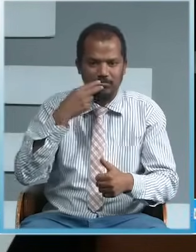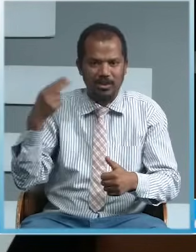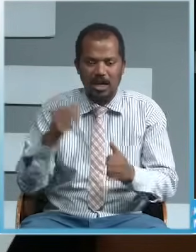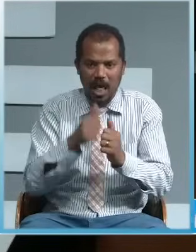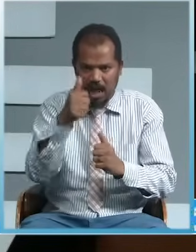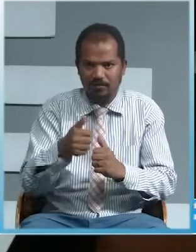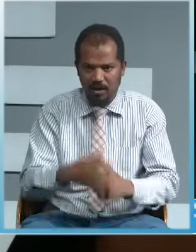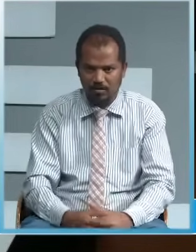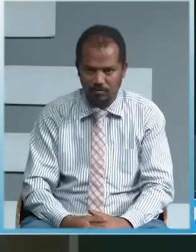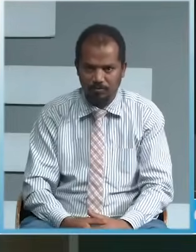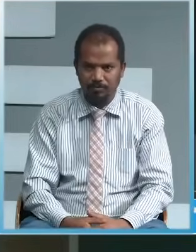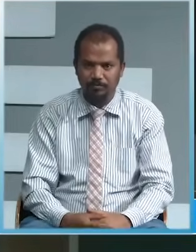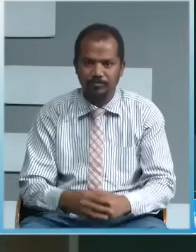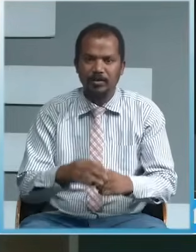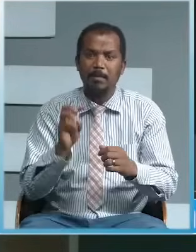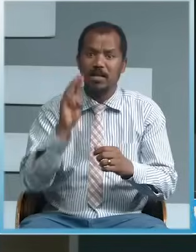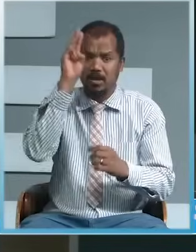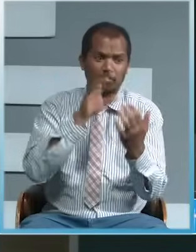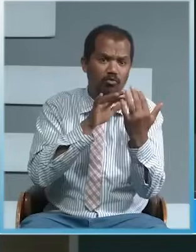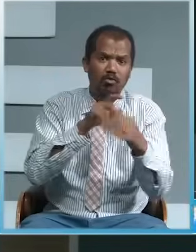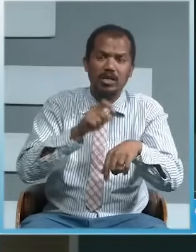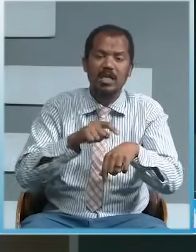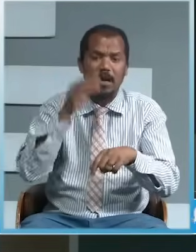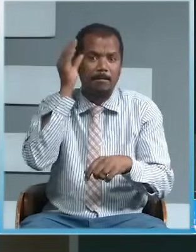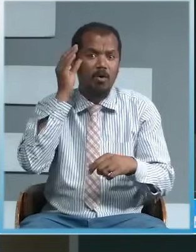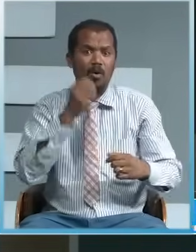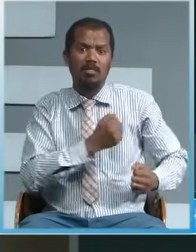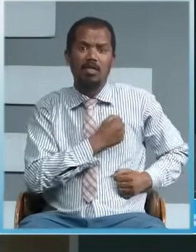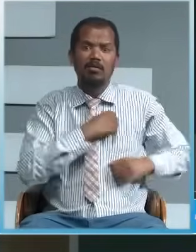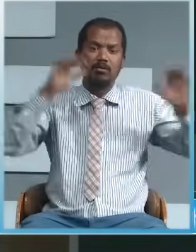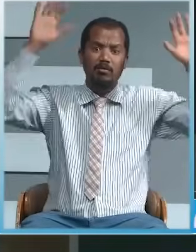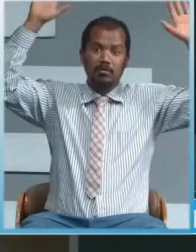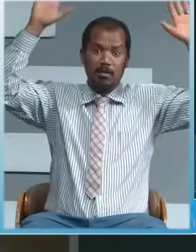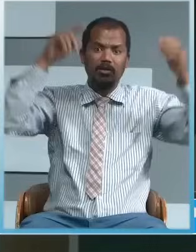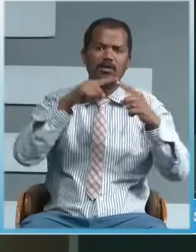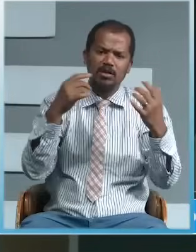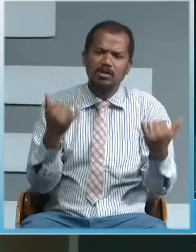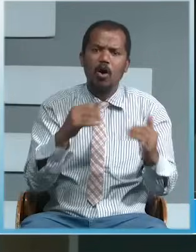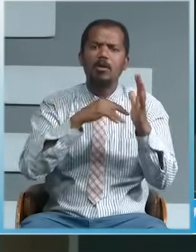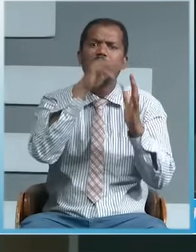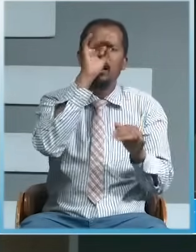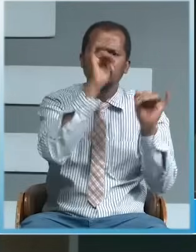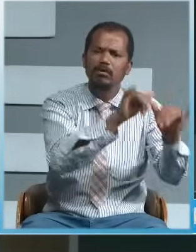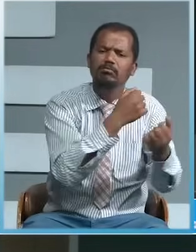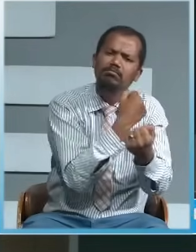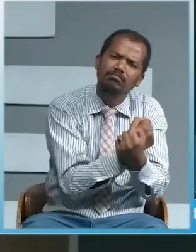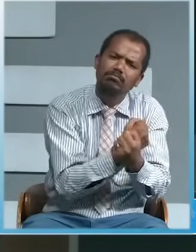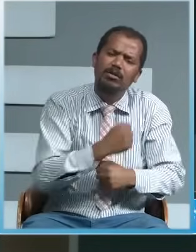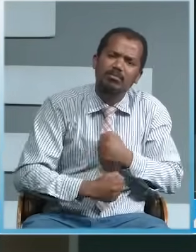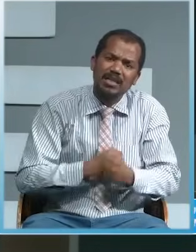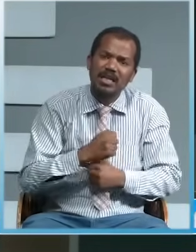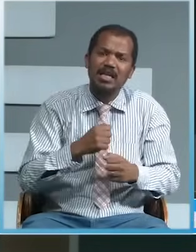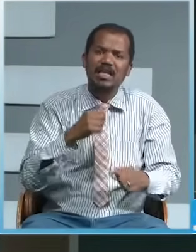زينا الفالوم بسامينو تورنت وقت بهو حتى تاكي ودن تمار كوز كاهم بمكالي تاسر يميسك